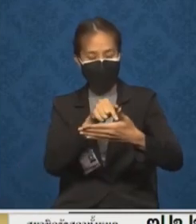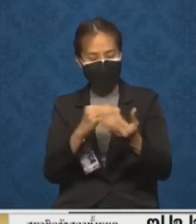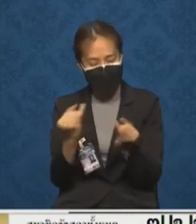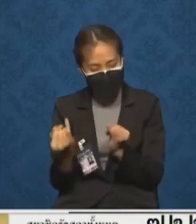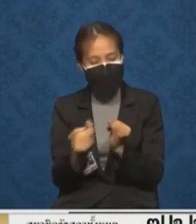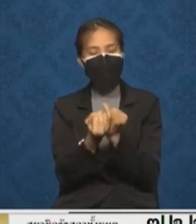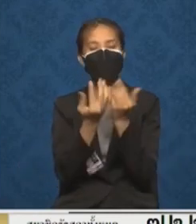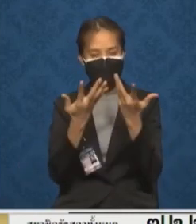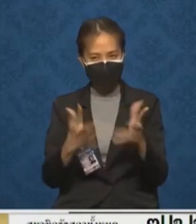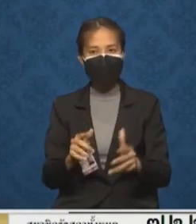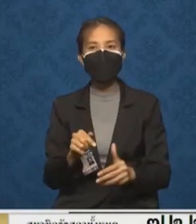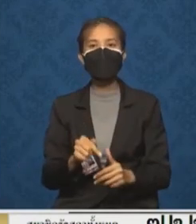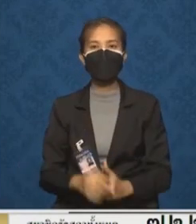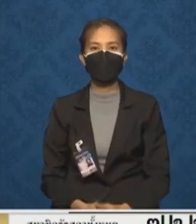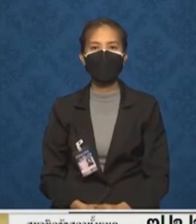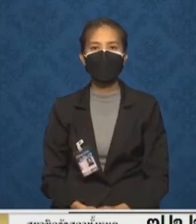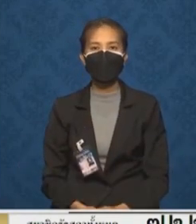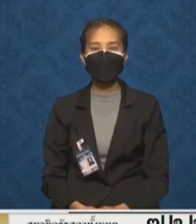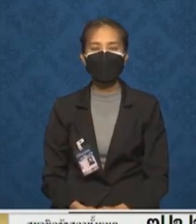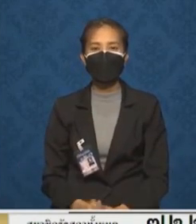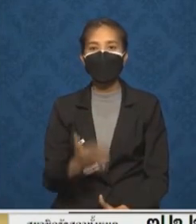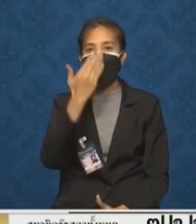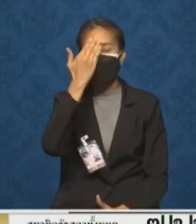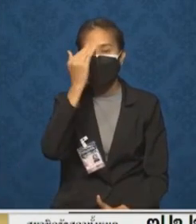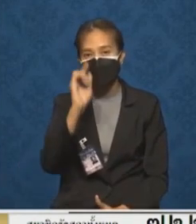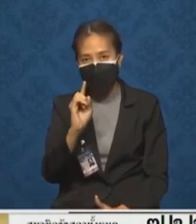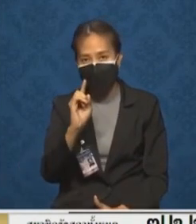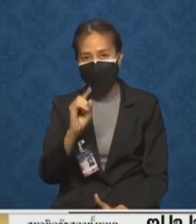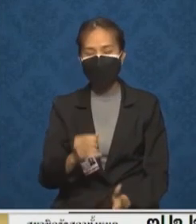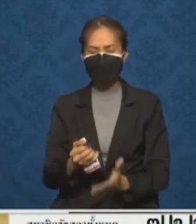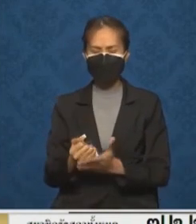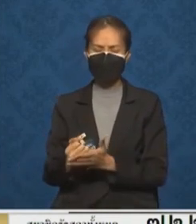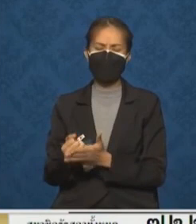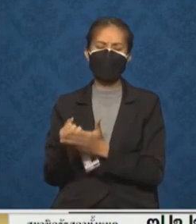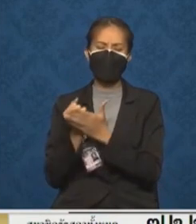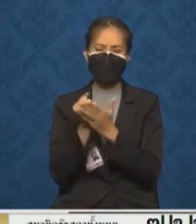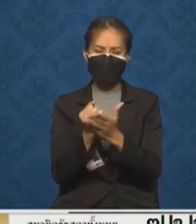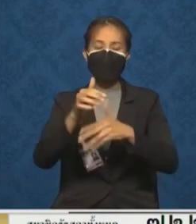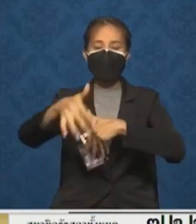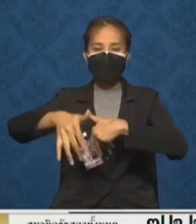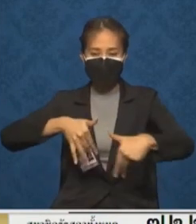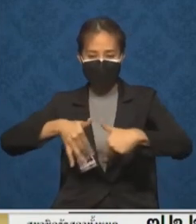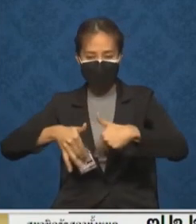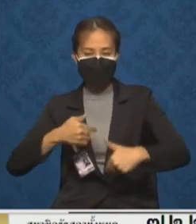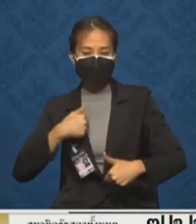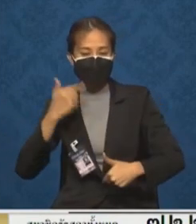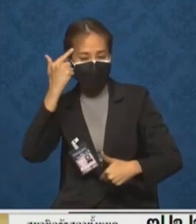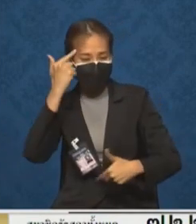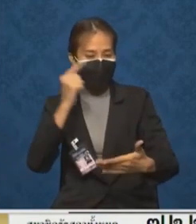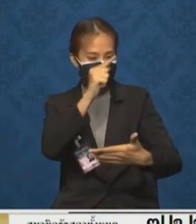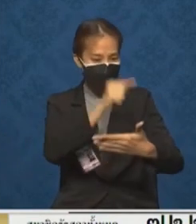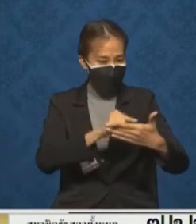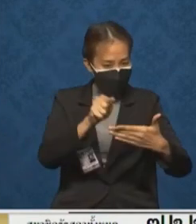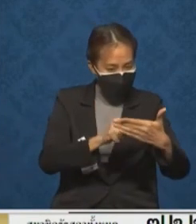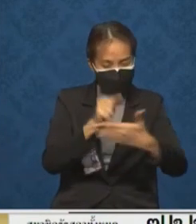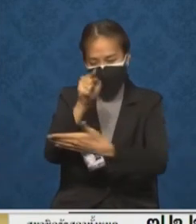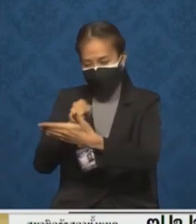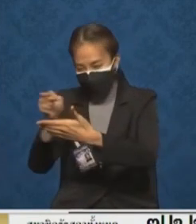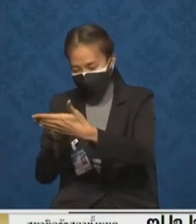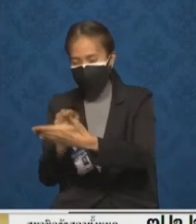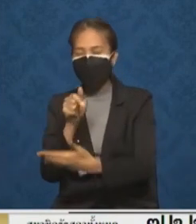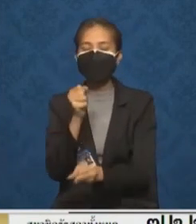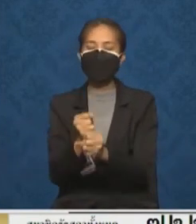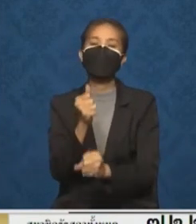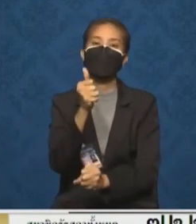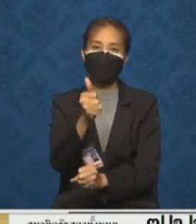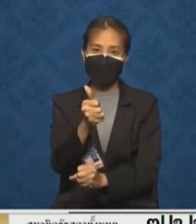างดีครับเพราะเป็นทางออกที่ประชาชนสามารถที่จะเลือกได้ผ